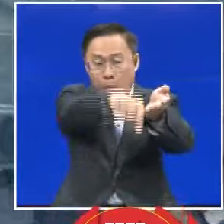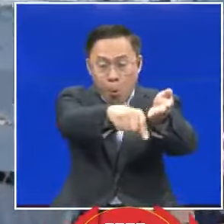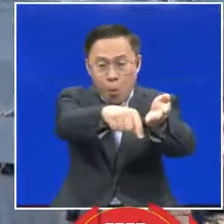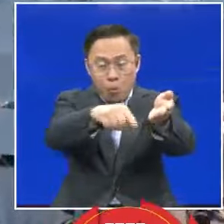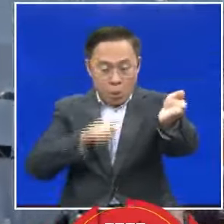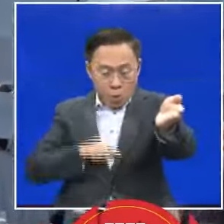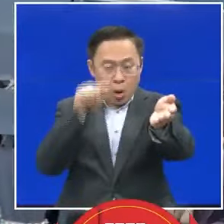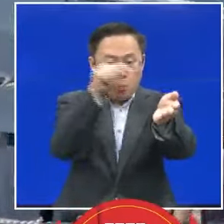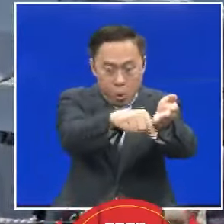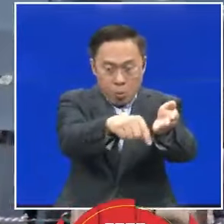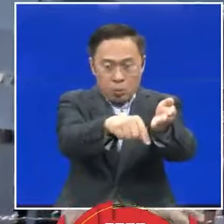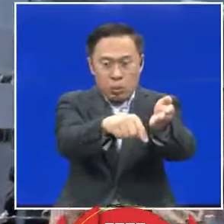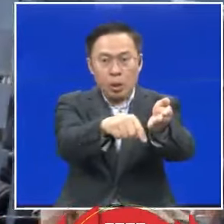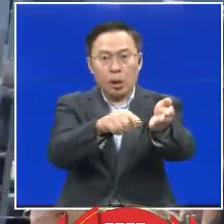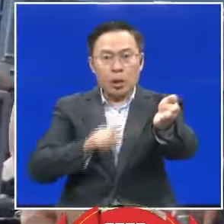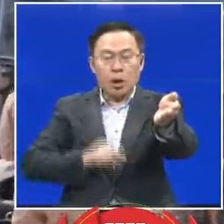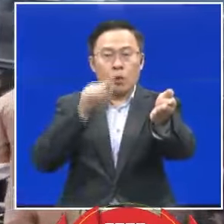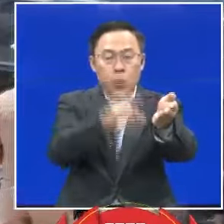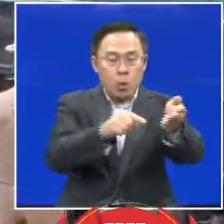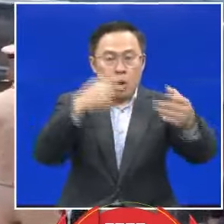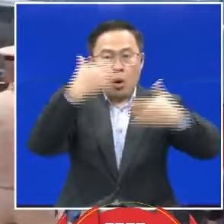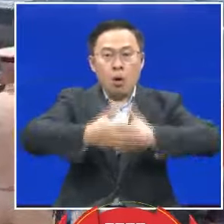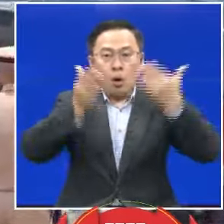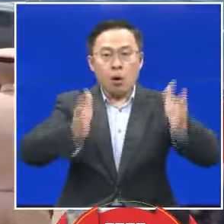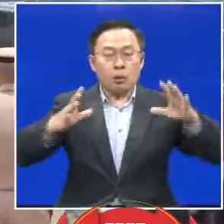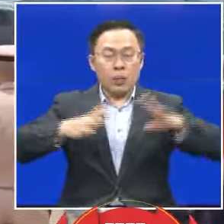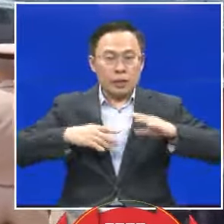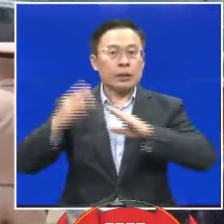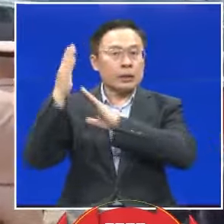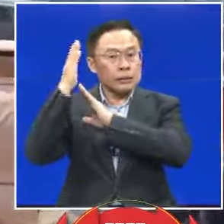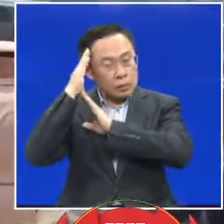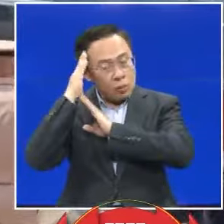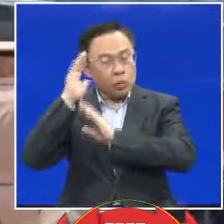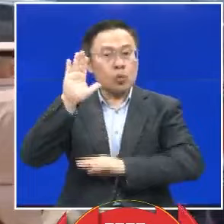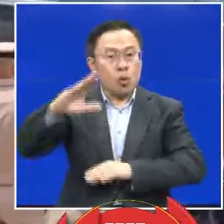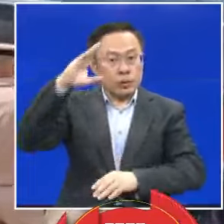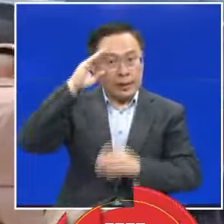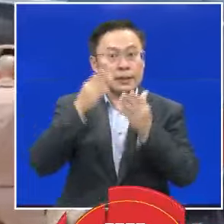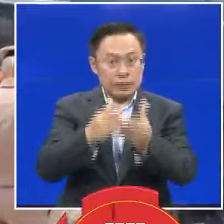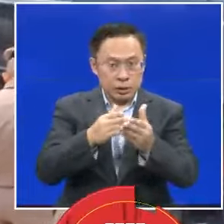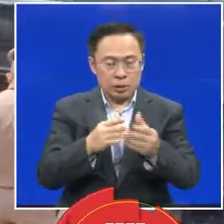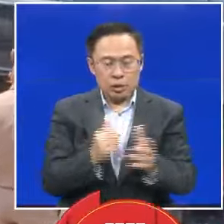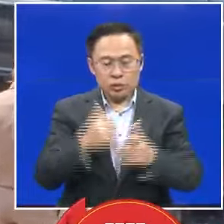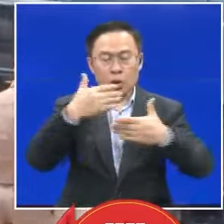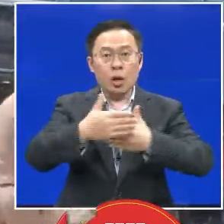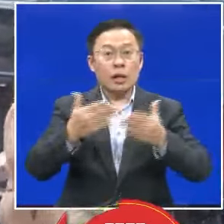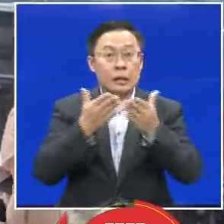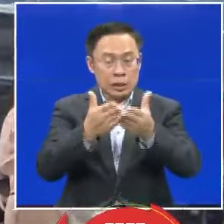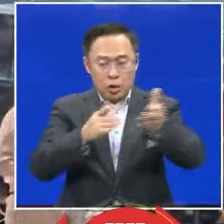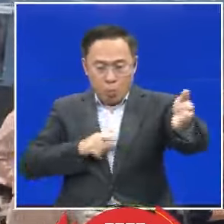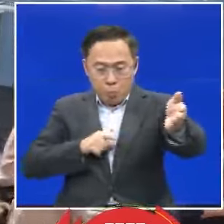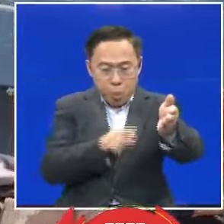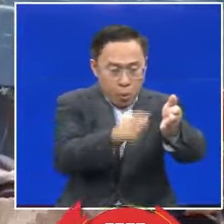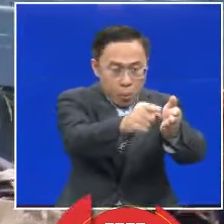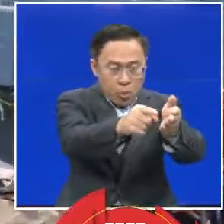ยอยู่ครับน่าจะเป็นเมดประทวนครับมีทหารรับบาดเจ็บ14นายด้วยกันแล้วหลังเกิดเหตุช่วงเย็นๆเนี่ยนะทางเรือหลวงชลบุรีก็เ